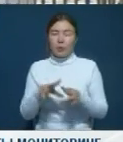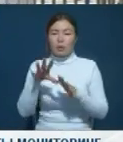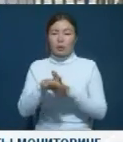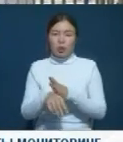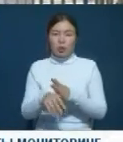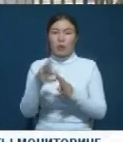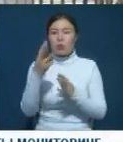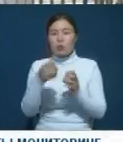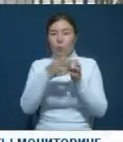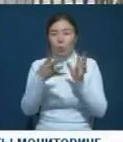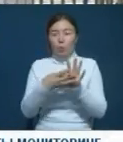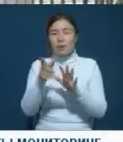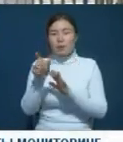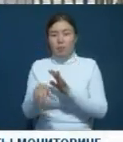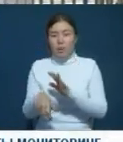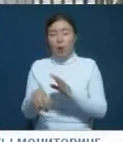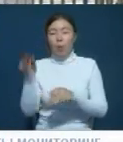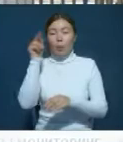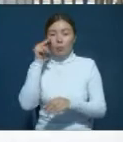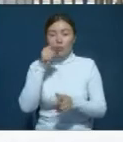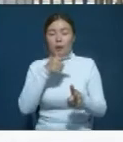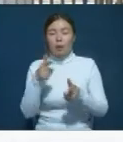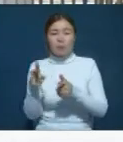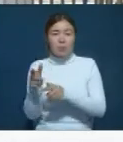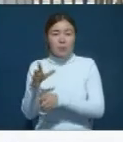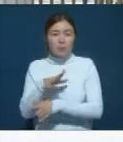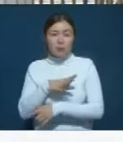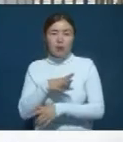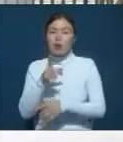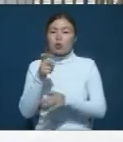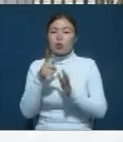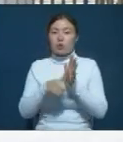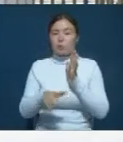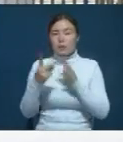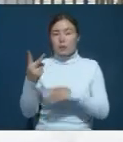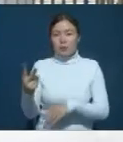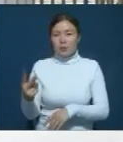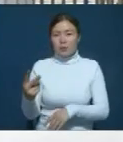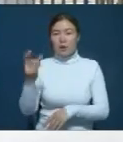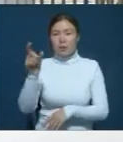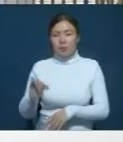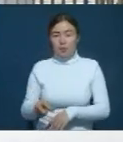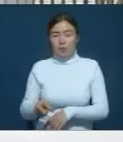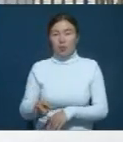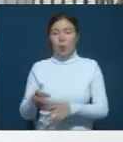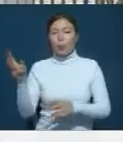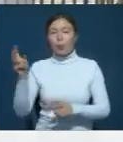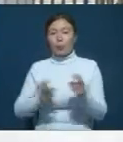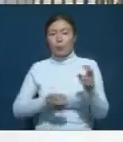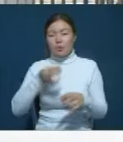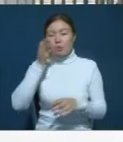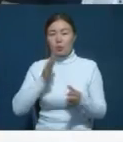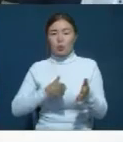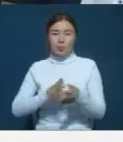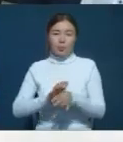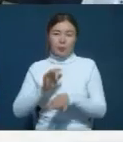Оның ішінде 319 азамат оқумен қамтамасыз етілді. 172 азамат өндірістік тәжірибеге